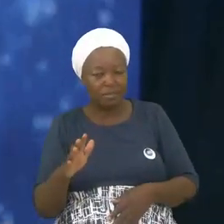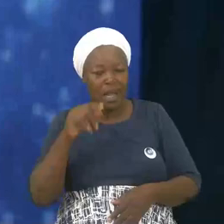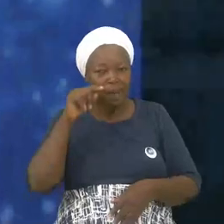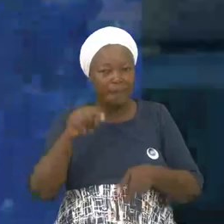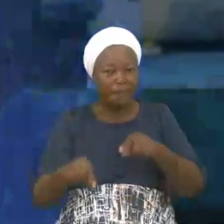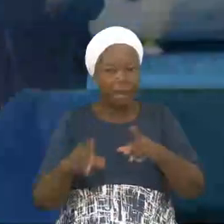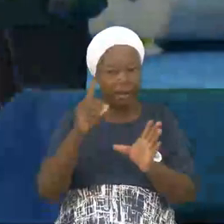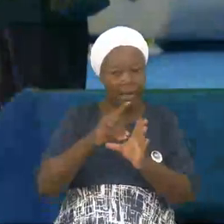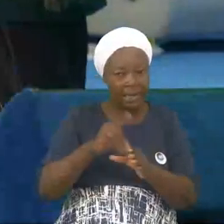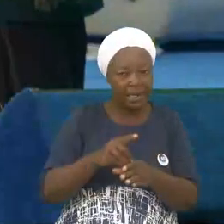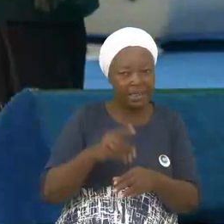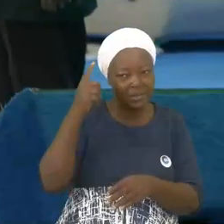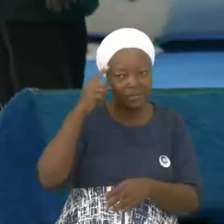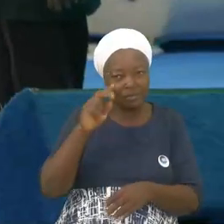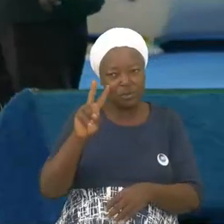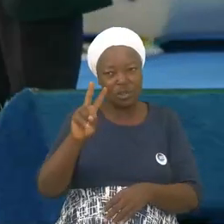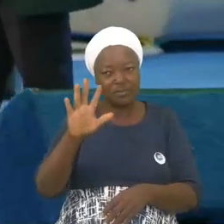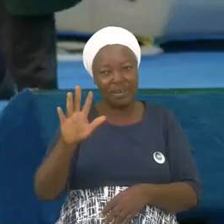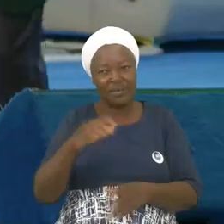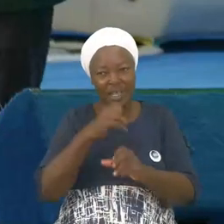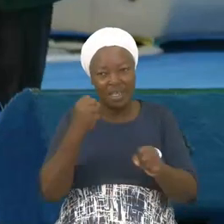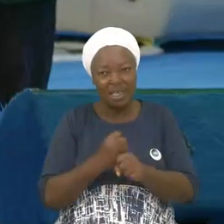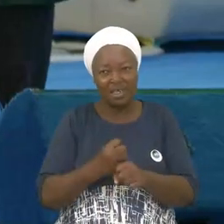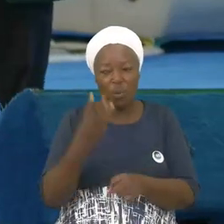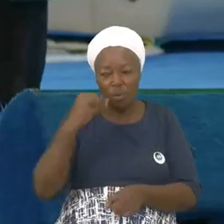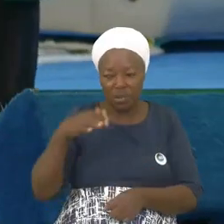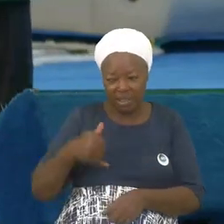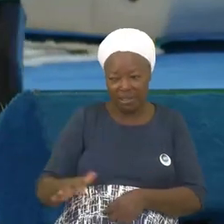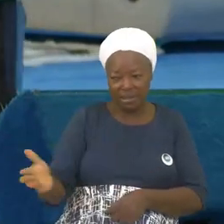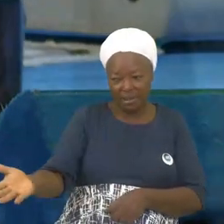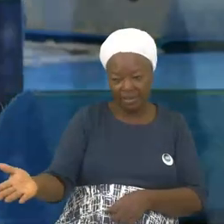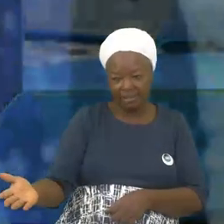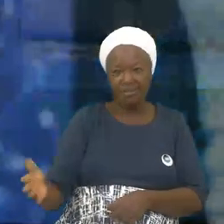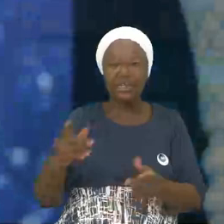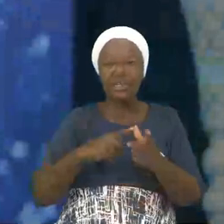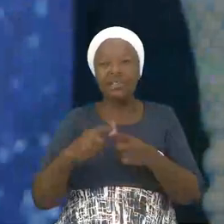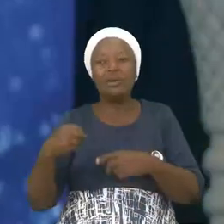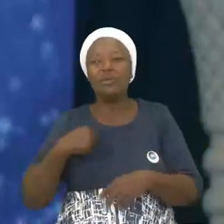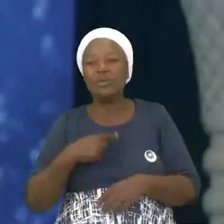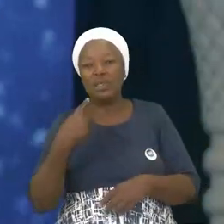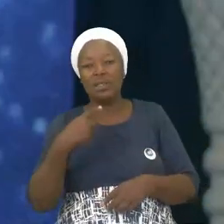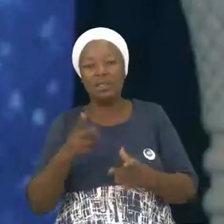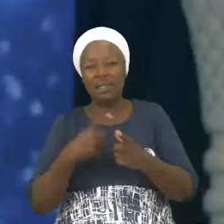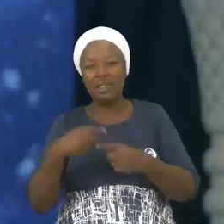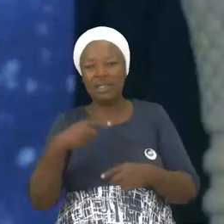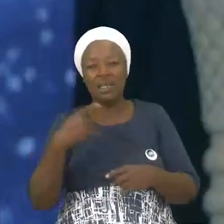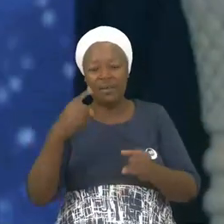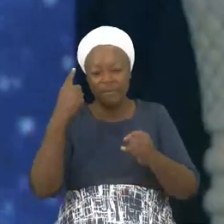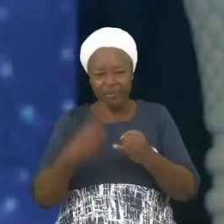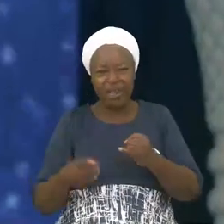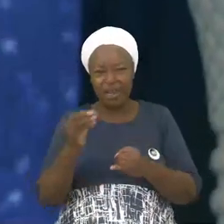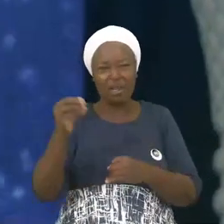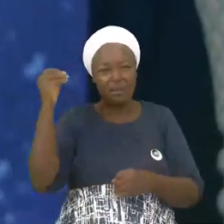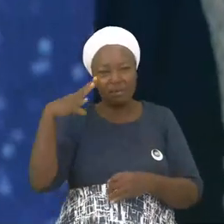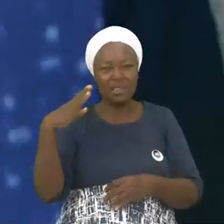cette femme paralysée de 25 ans était toujours là. On a